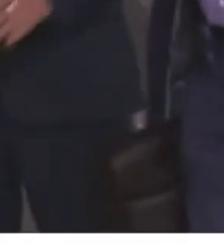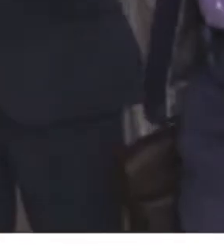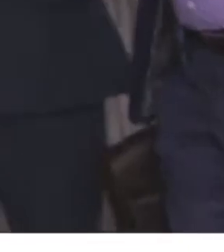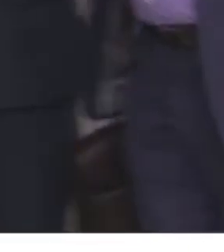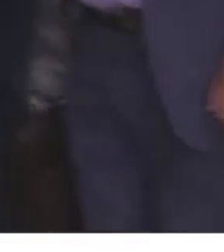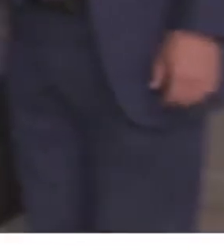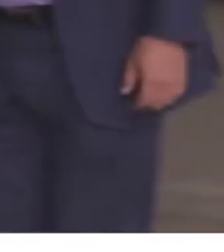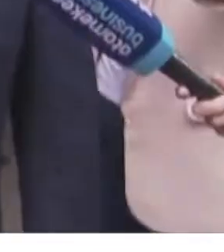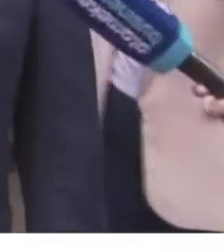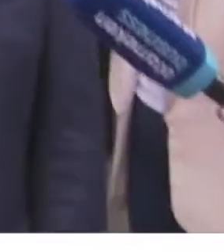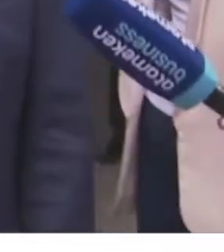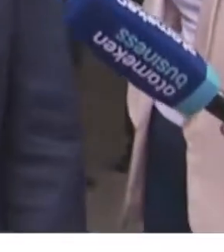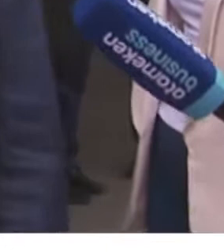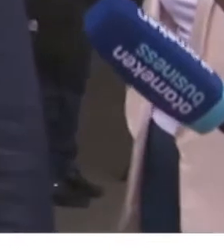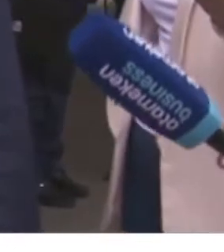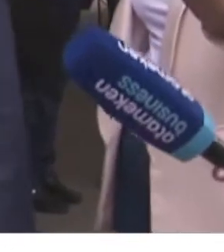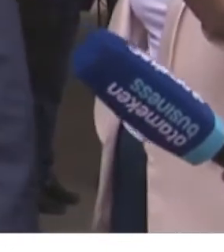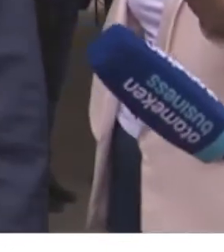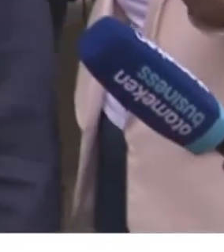сақталуы басты талап.